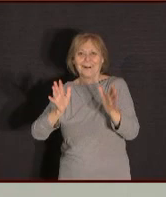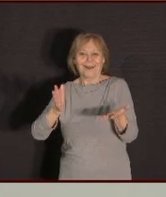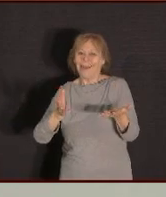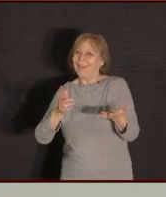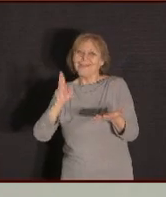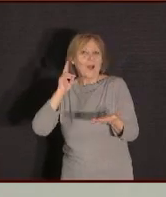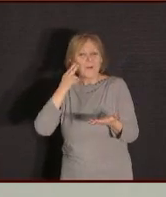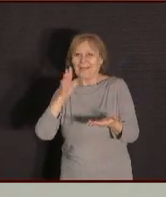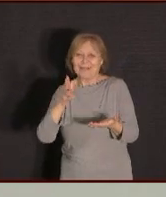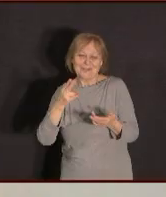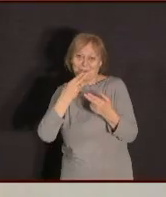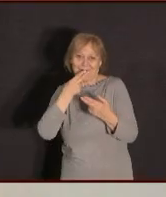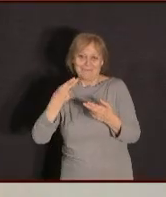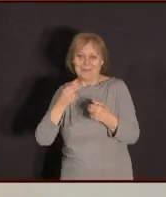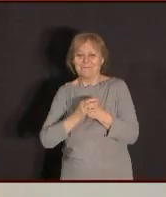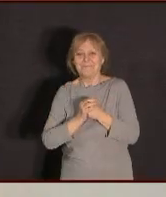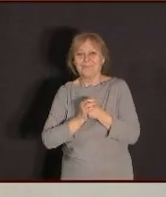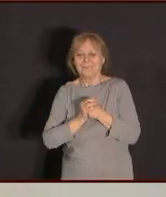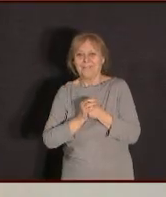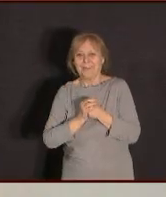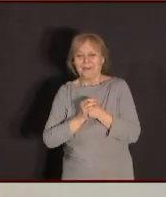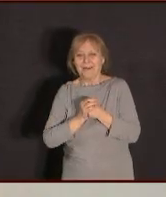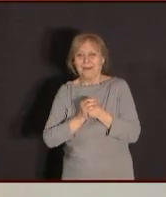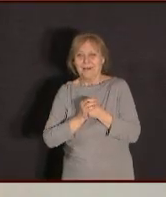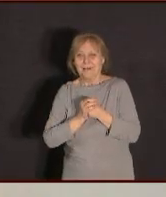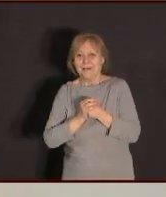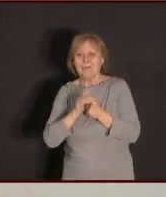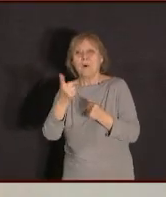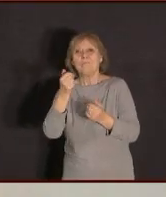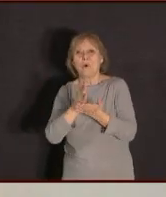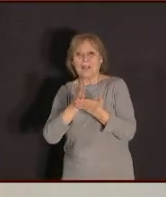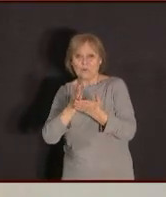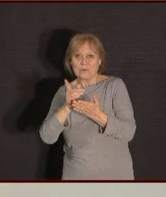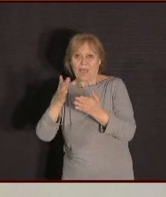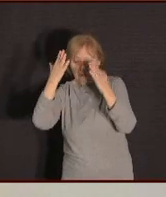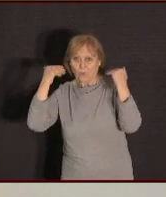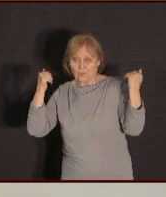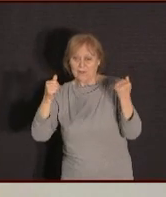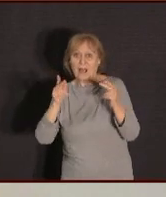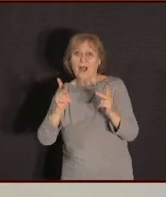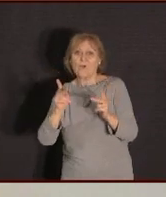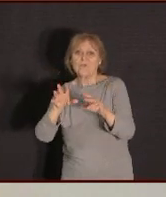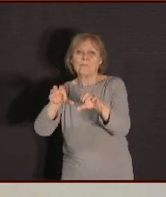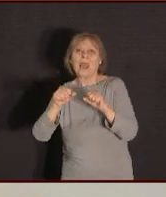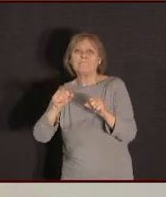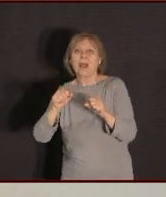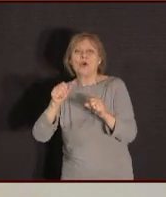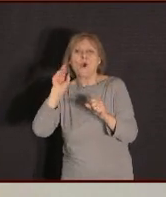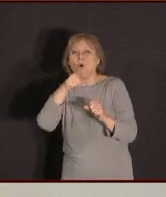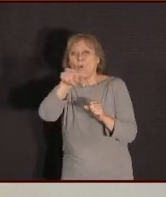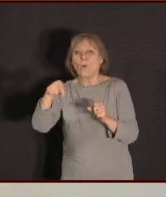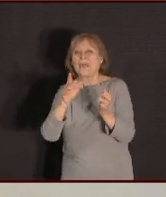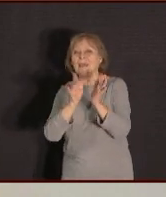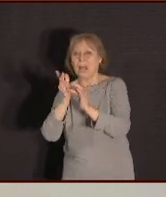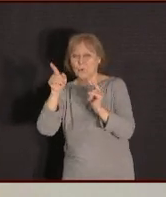tega, da bi bili nemi. Po poklicu ste teologinja, kako sprejemajo Jezusa gluhi in